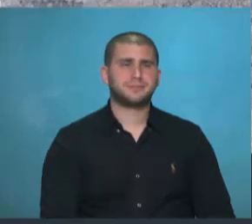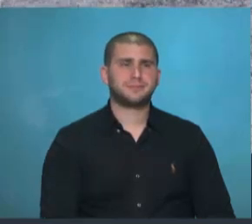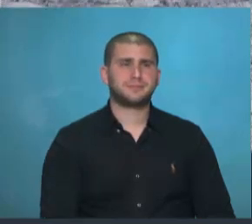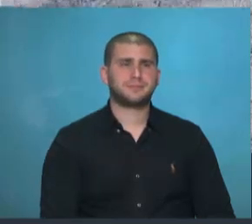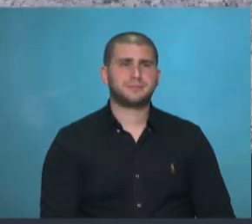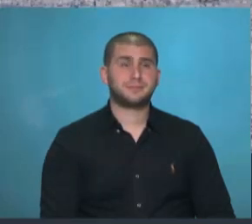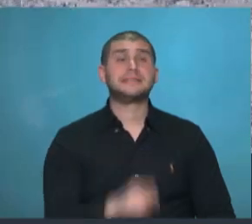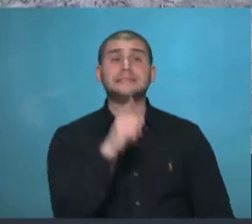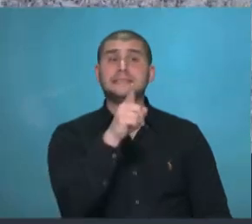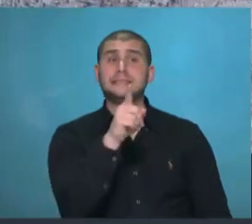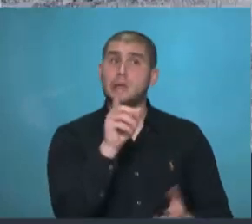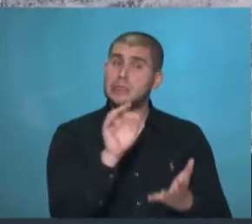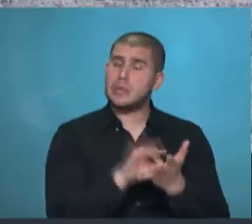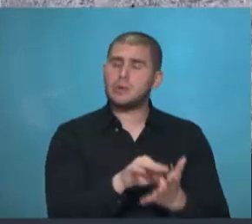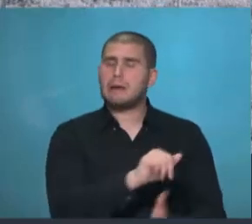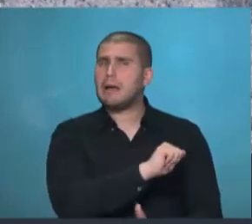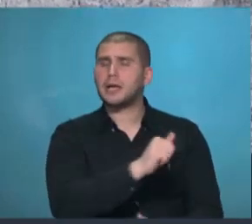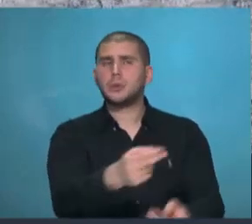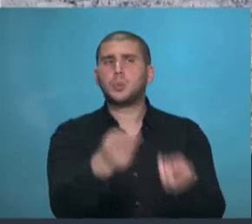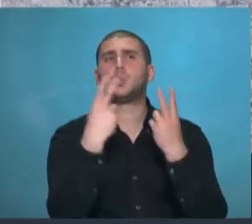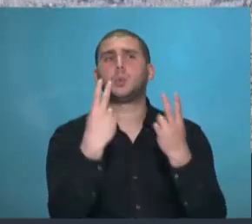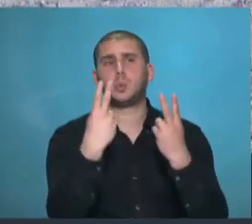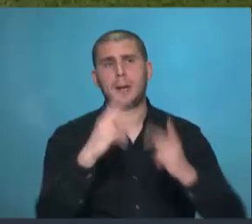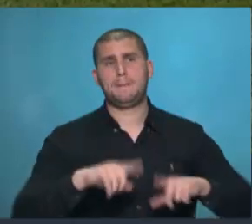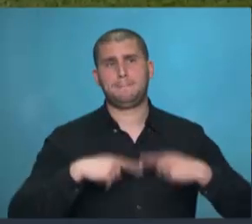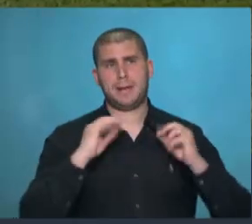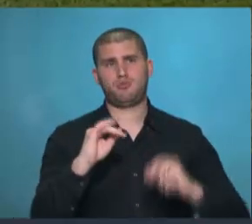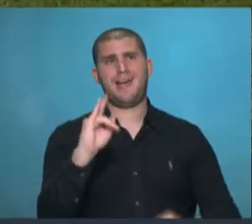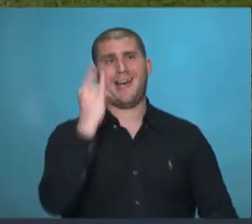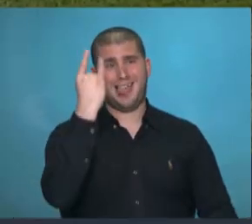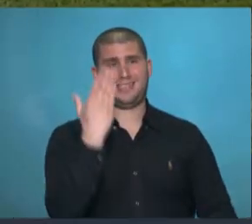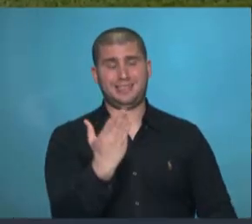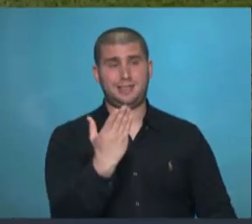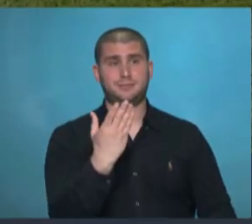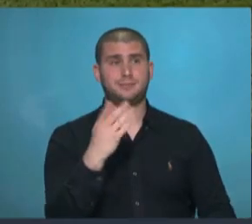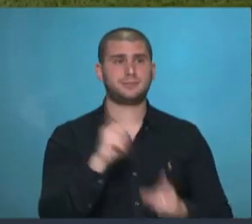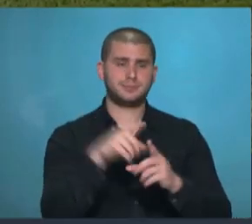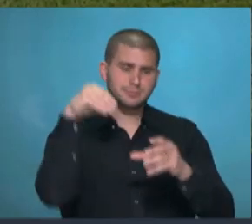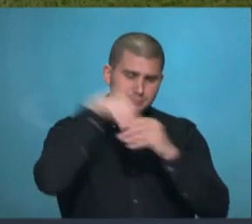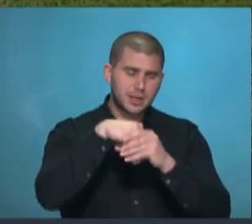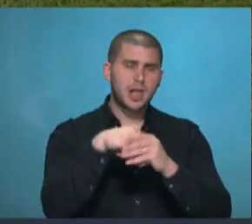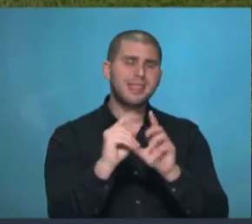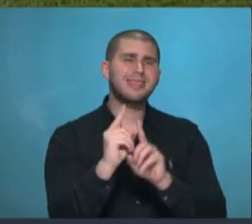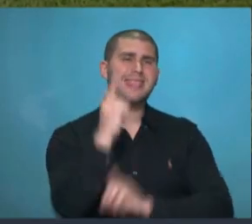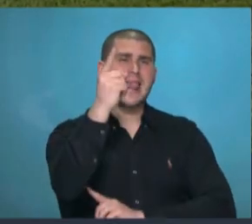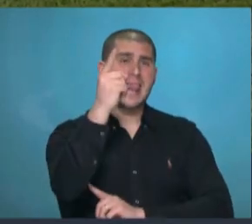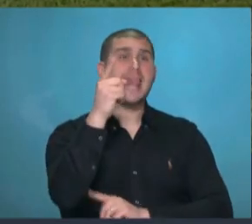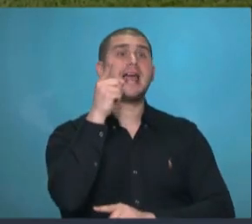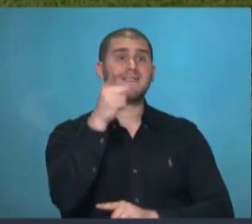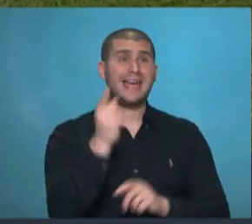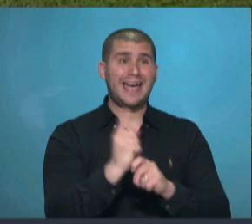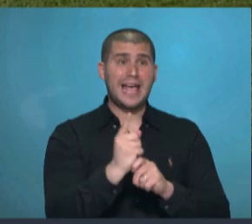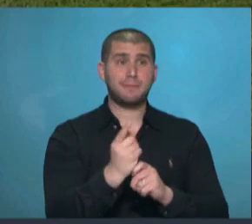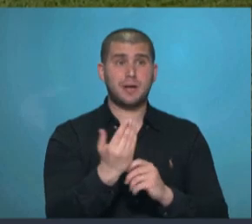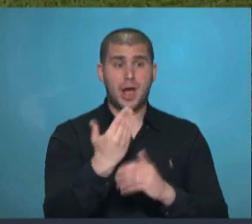3, 2, 1. זאת נקודה הכי קריטית שיש בחיים של חללית, שבה מכניסים אותה אל הטיל. זה הרגעים האחרונים שלה על פני